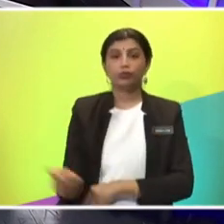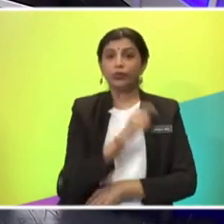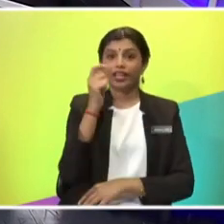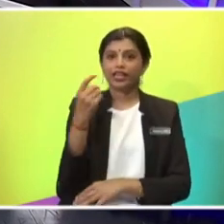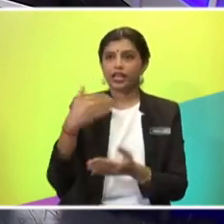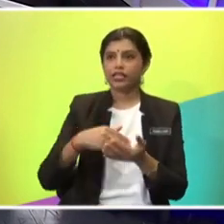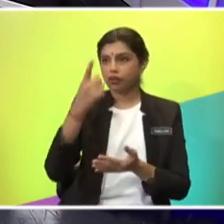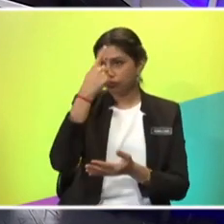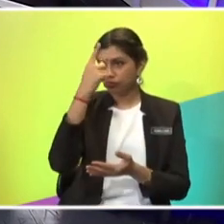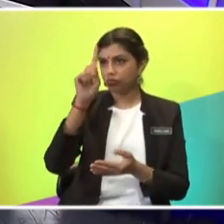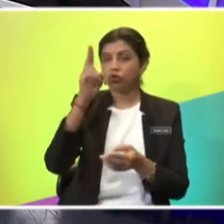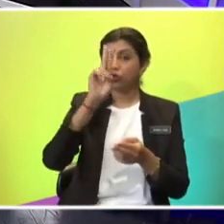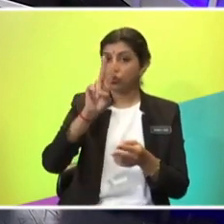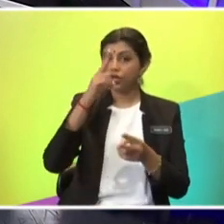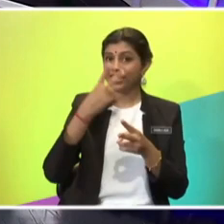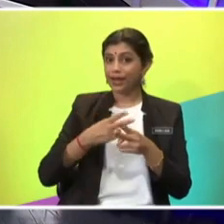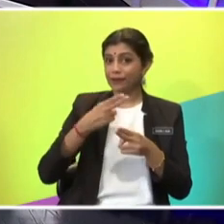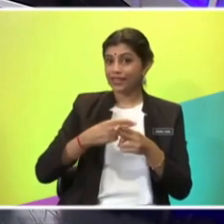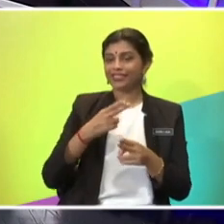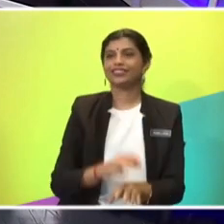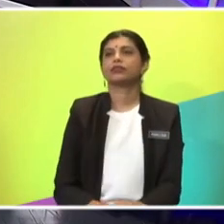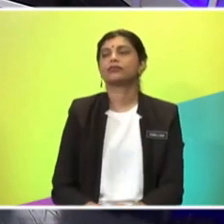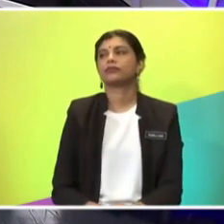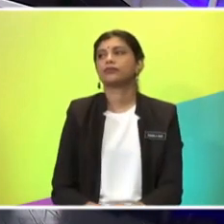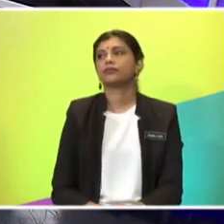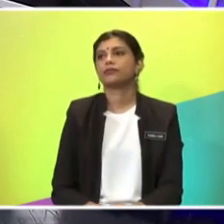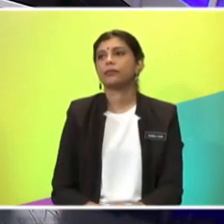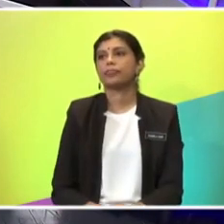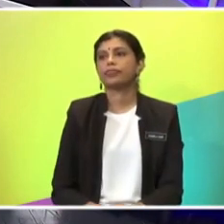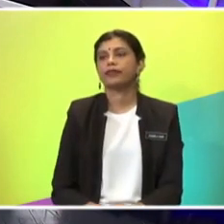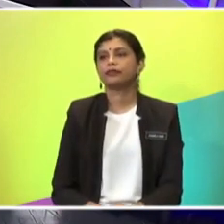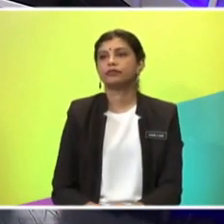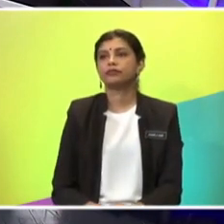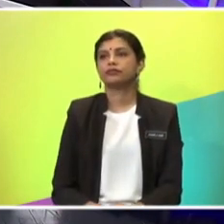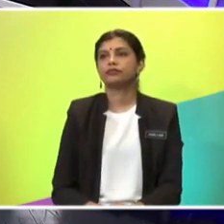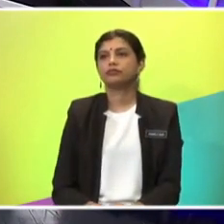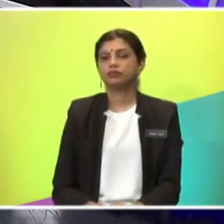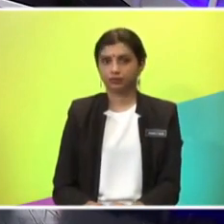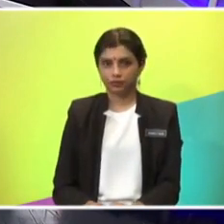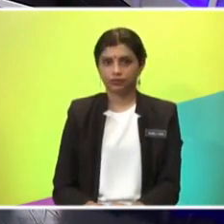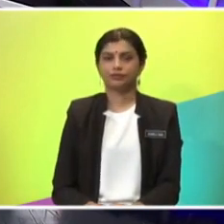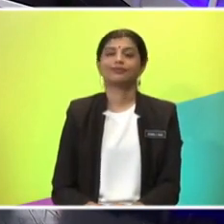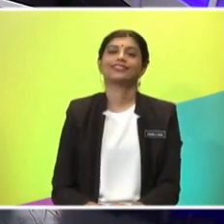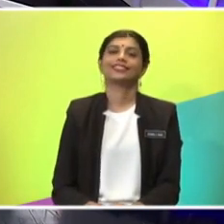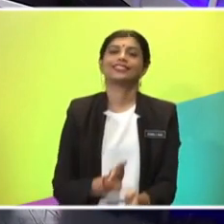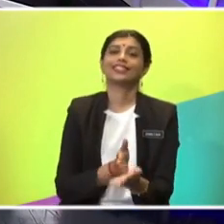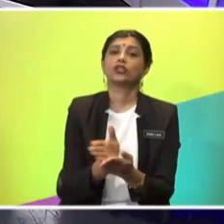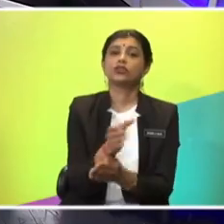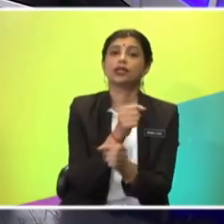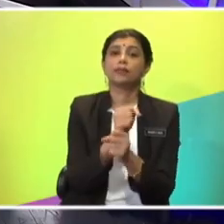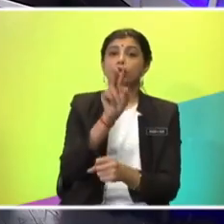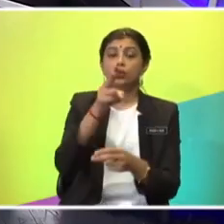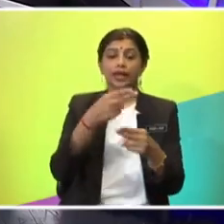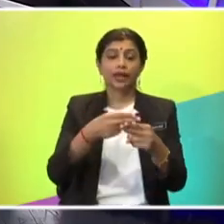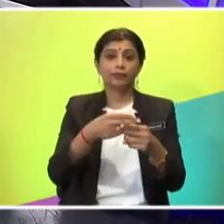So maksudnya sekali pusing, okay. Kemudian pusing lagi sekali. Oh, dua kali kita terus dapatkan dua nama terus, cikgu. Okey,